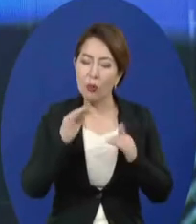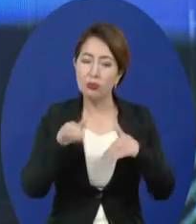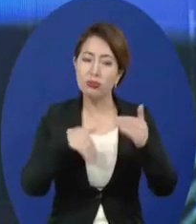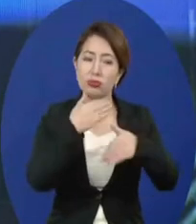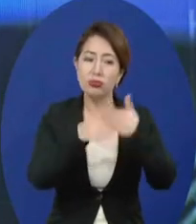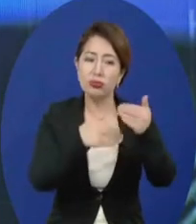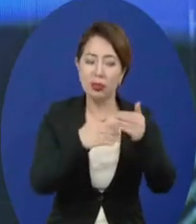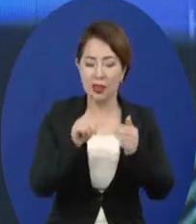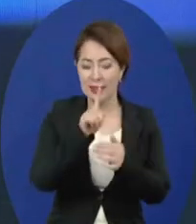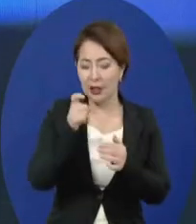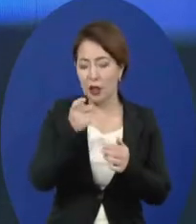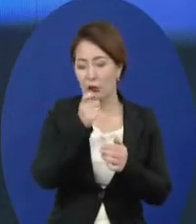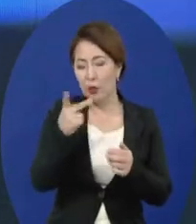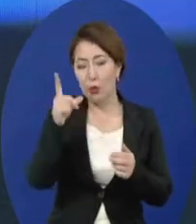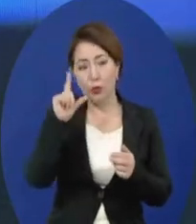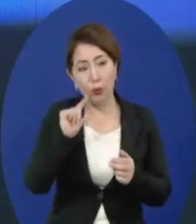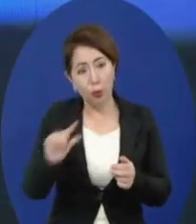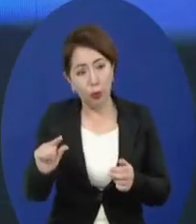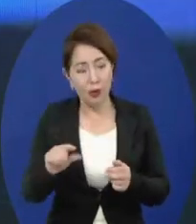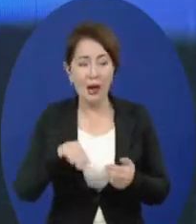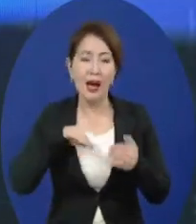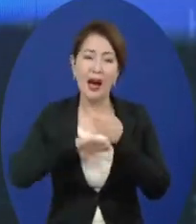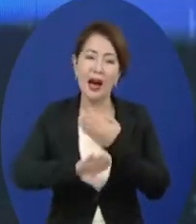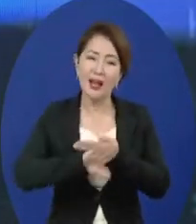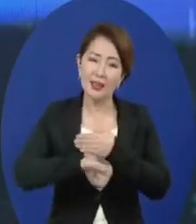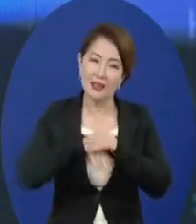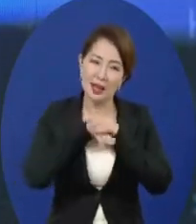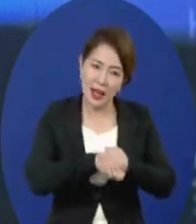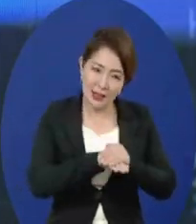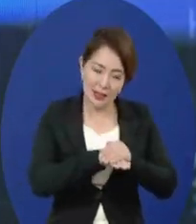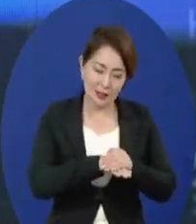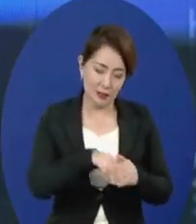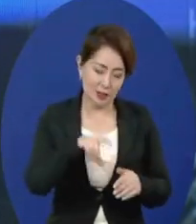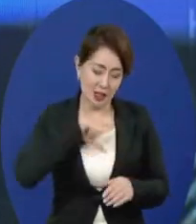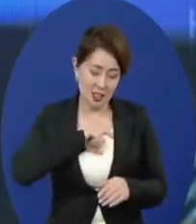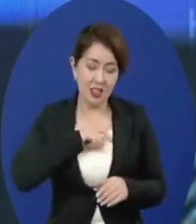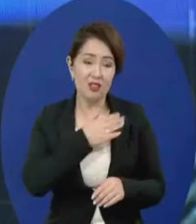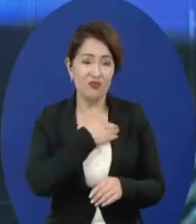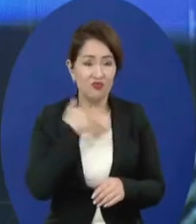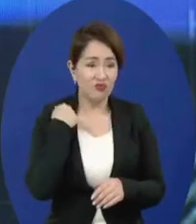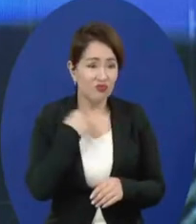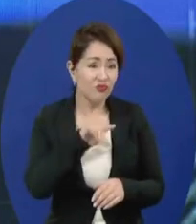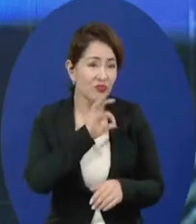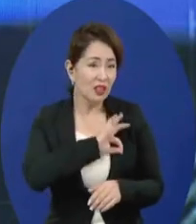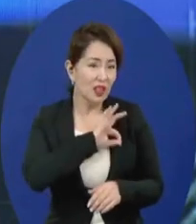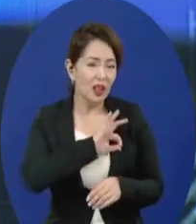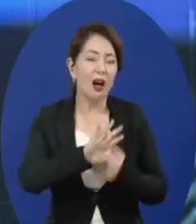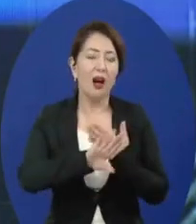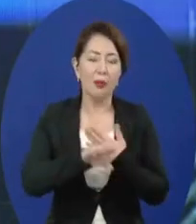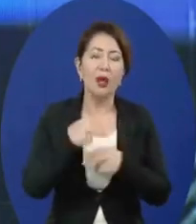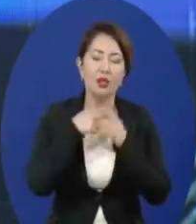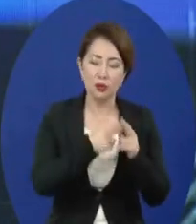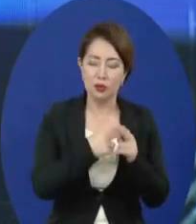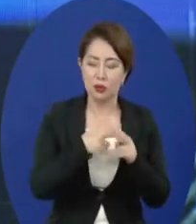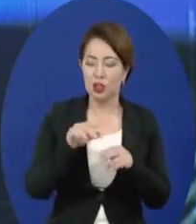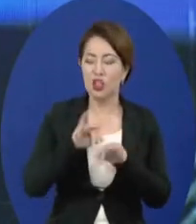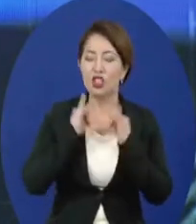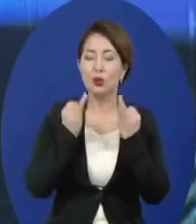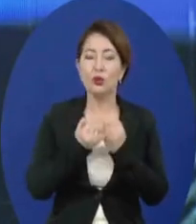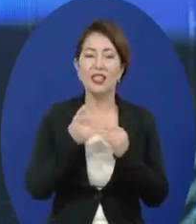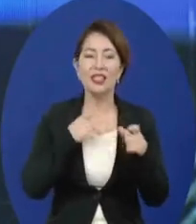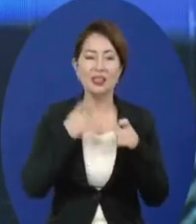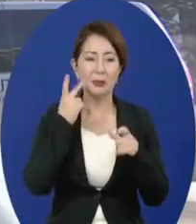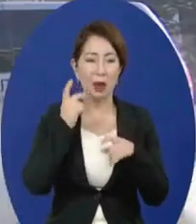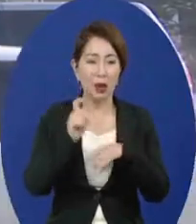мөн зээлийн одоо хөбуурах, хадгаламж эзэмшигчдийн эрх ашиг хамгаалагдана гэдэг хуулийн төслийг хариуцсан ажилласан Улсын хурлын эдийн засгийн байнгын хорооны гишүүд онцолж